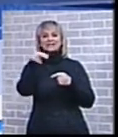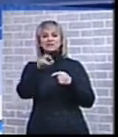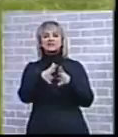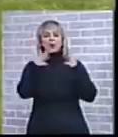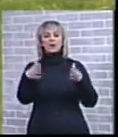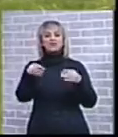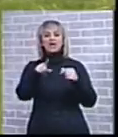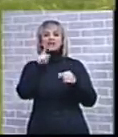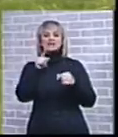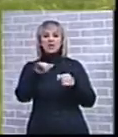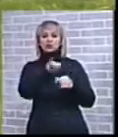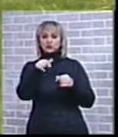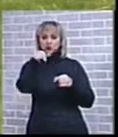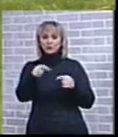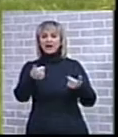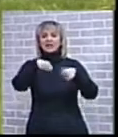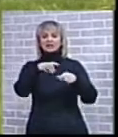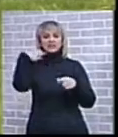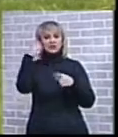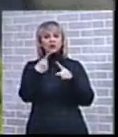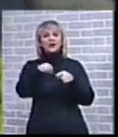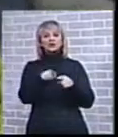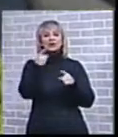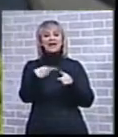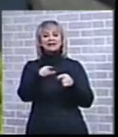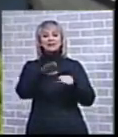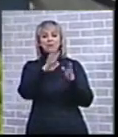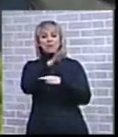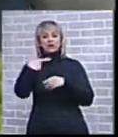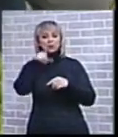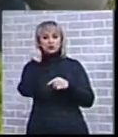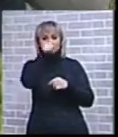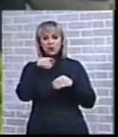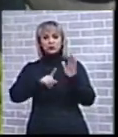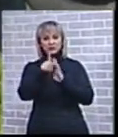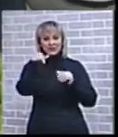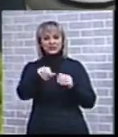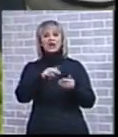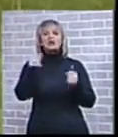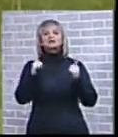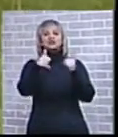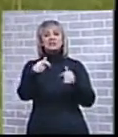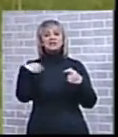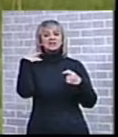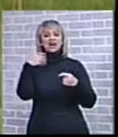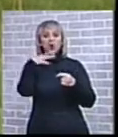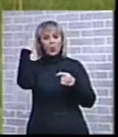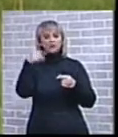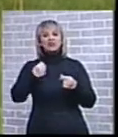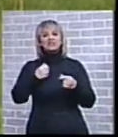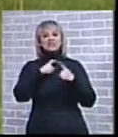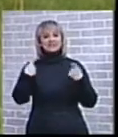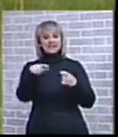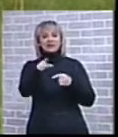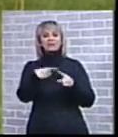Масштабный зеленый субботник организовали казаки, которые и разбили этот парк в прошлом году. В честь казаков и офицеров русской армии, погибших на